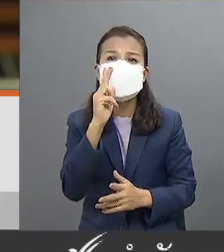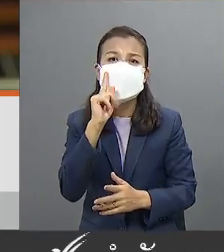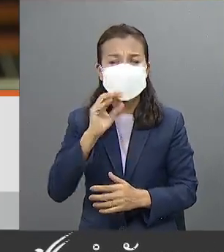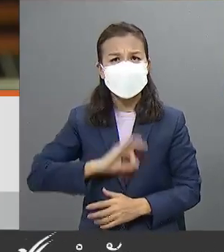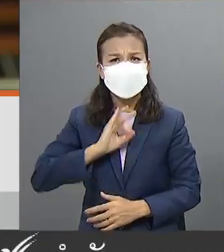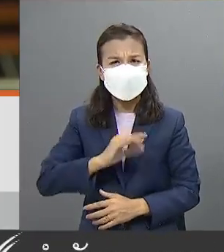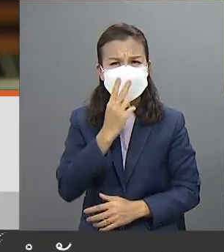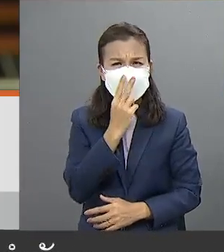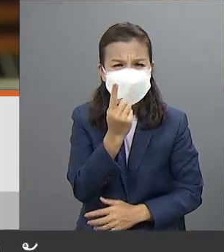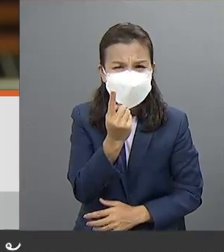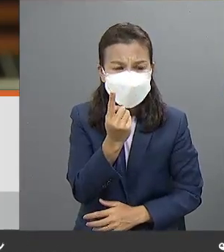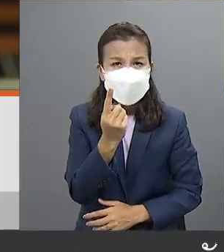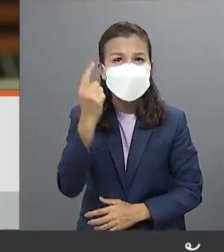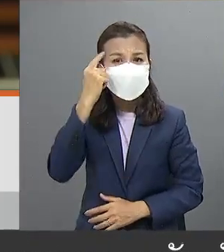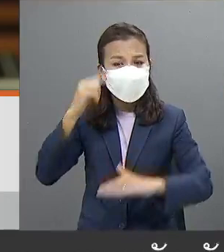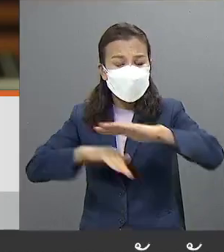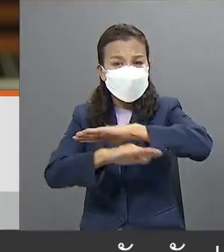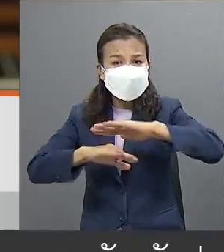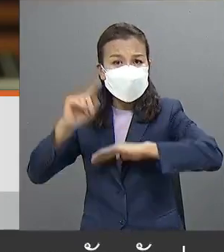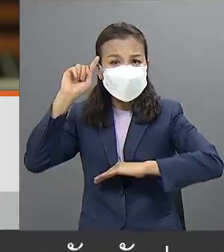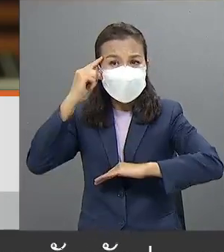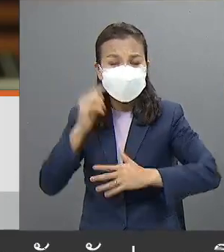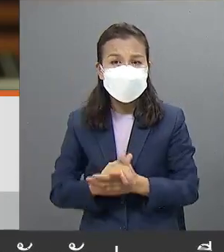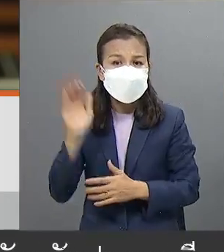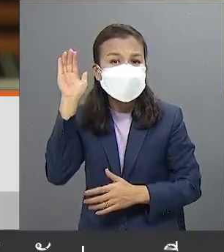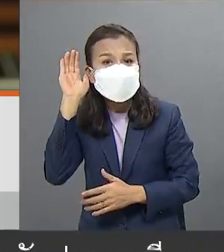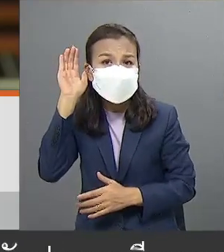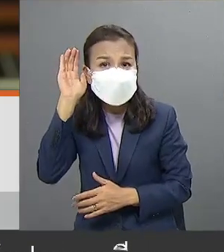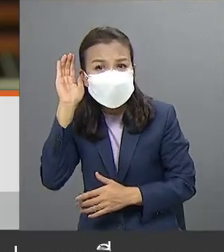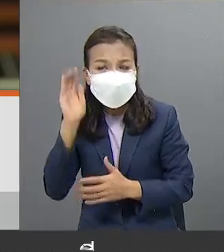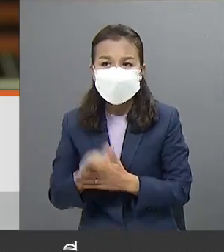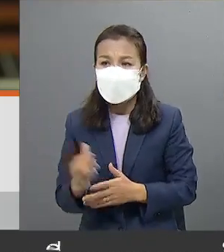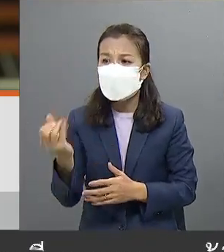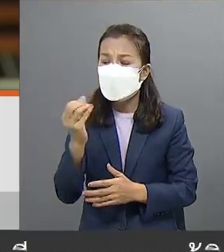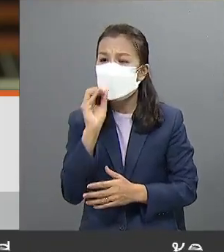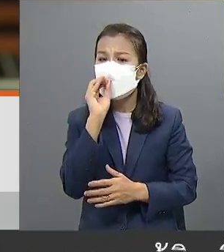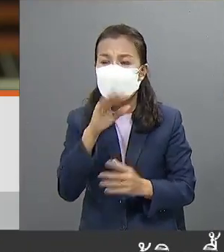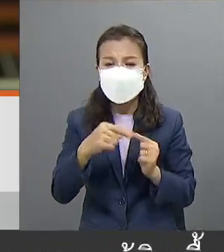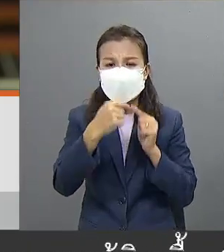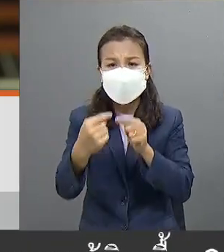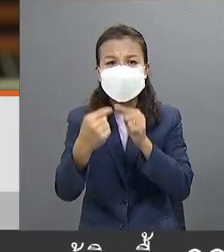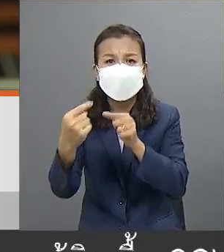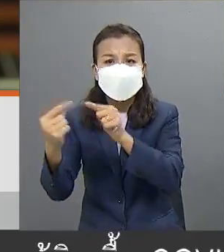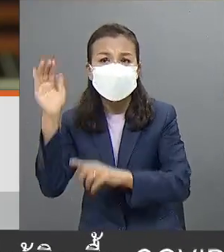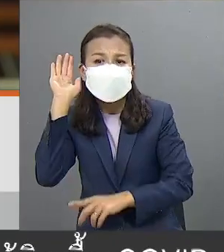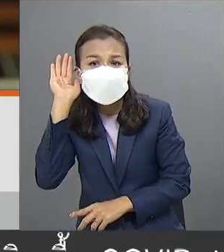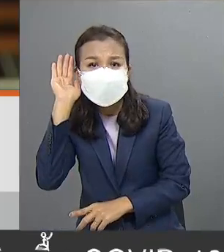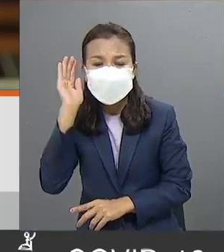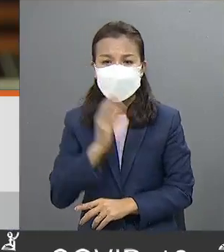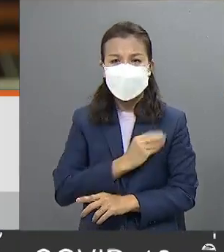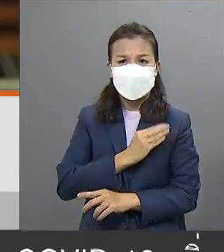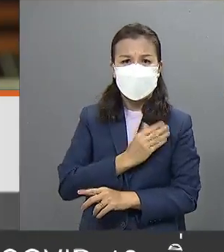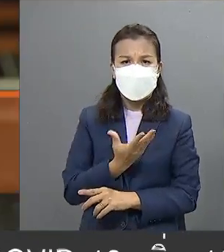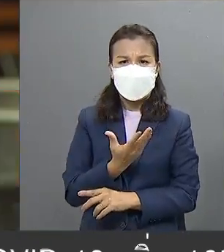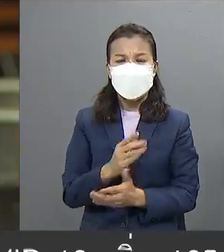ทีความรู้พื้นฐานไม่มีมีความเชื่อที่เหลือคุณปากต่อปากอะไรเงี้ยนะฮะเค้าเชื่อตรงนั้นครอบครัวถ้ามีคนแบบ